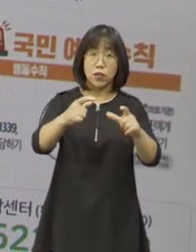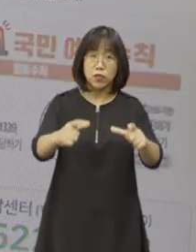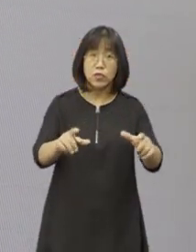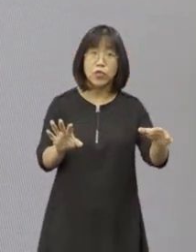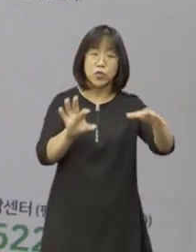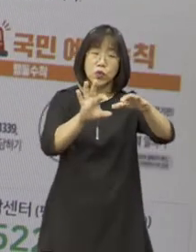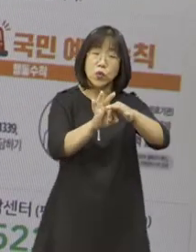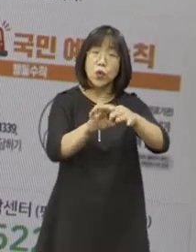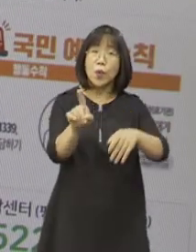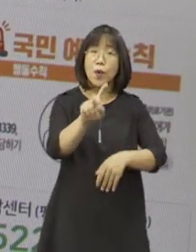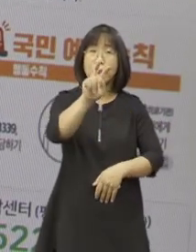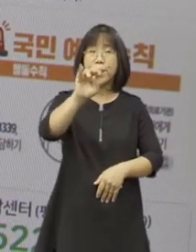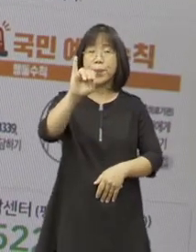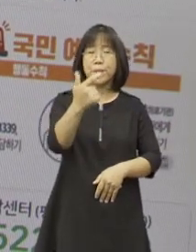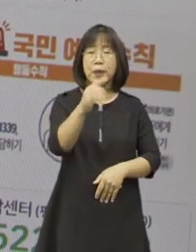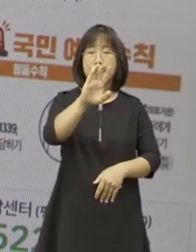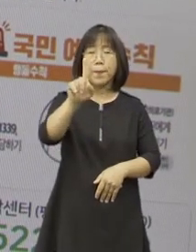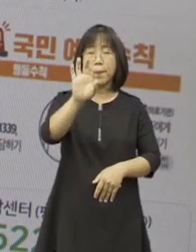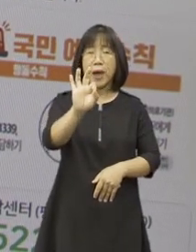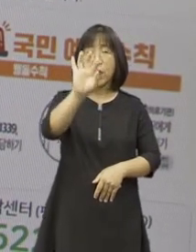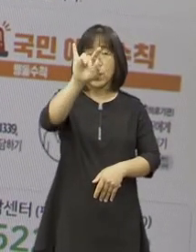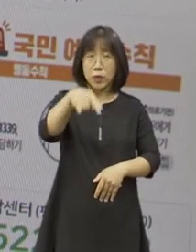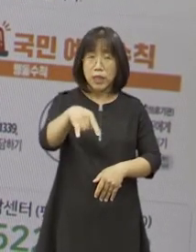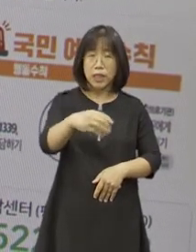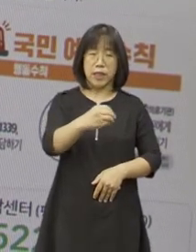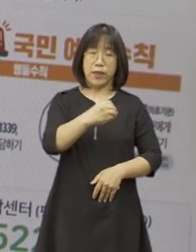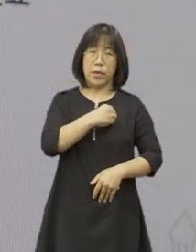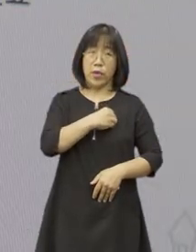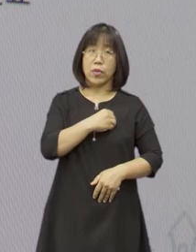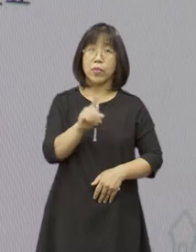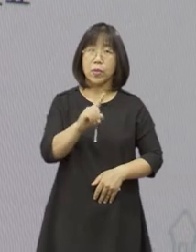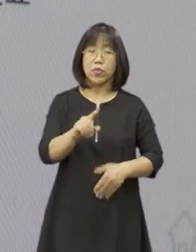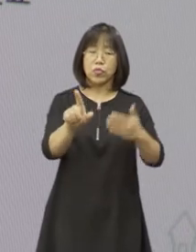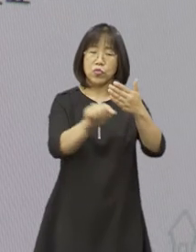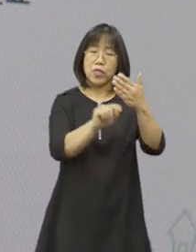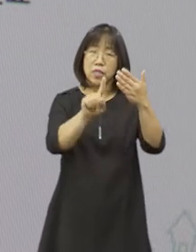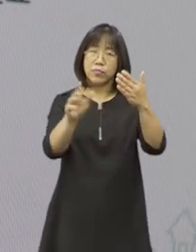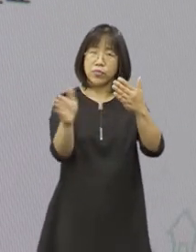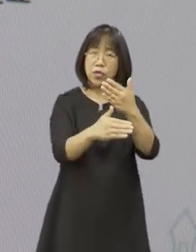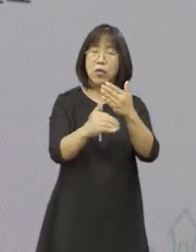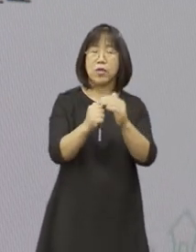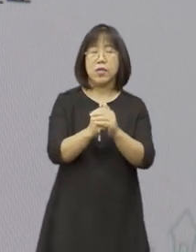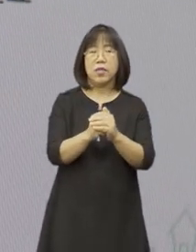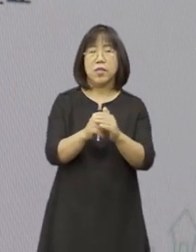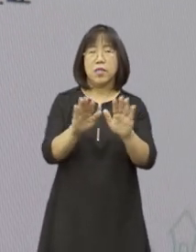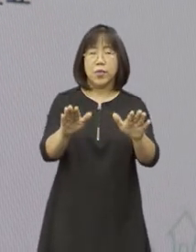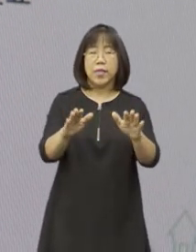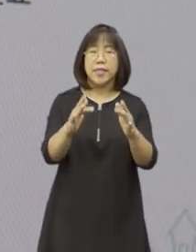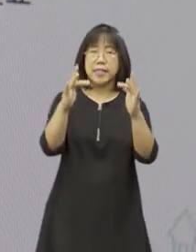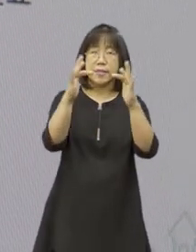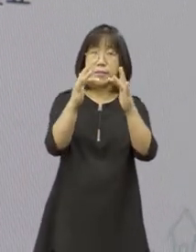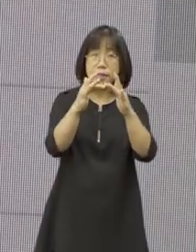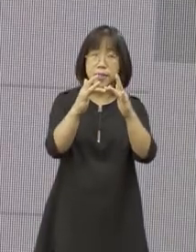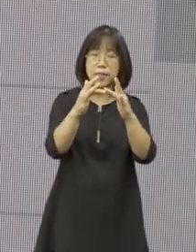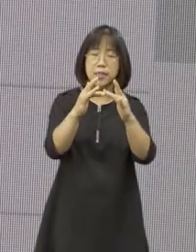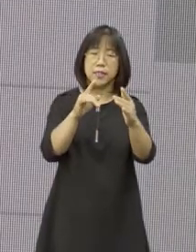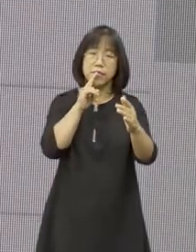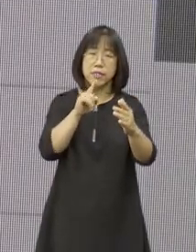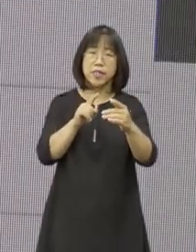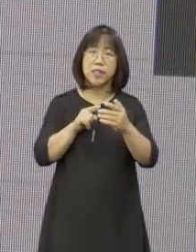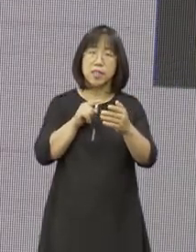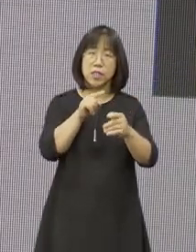강서구 소속 민방위 대원은 오는 9월 1일부터 11월 30일까지 스마트 민방위 교육 홈페이지에